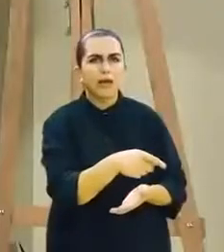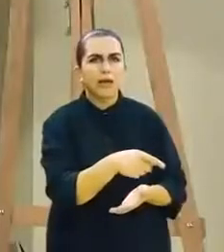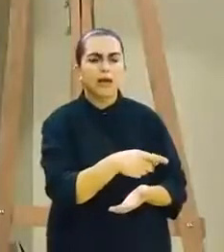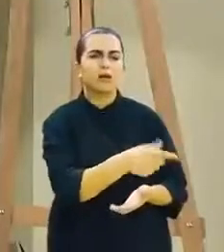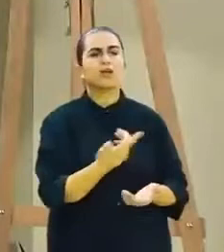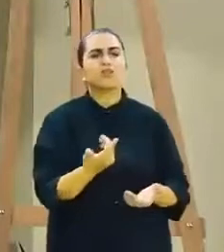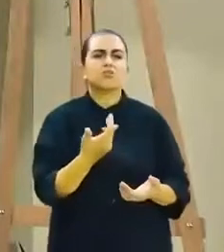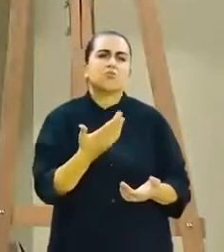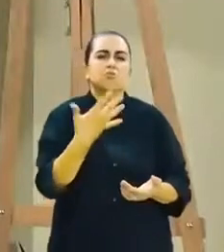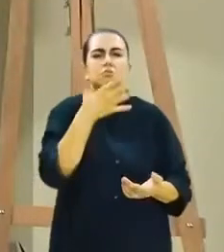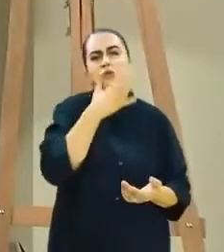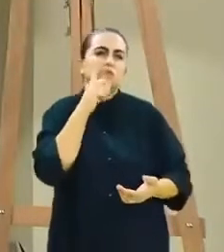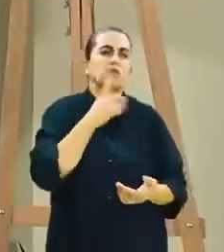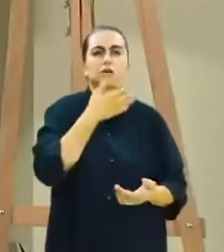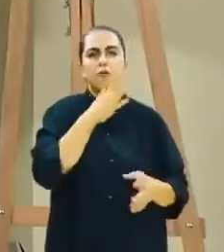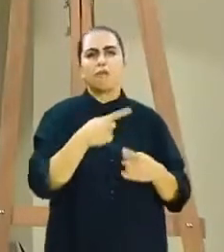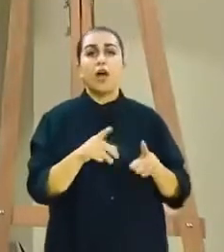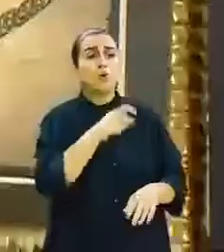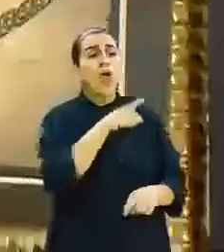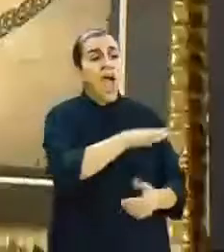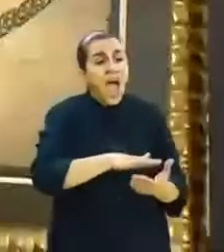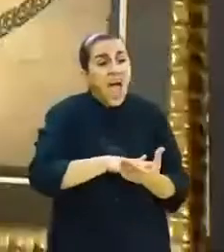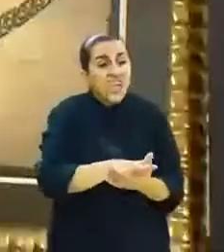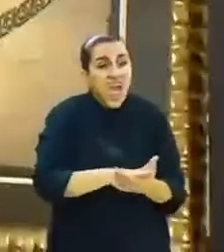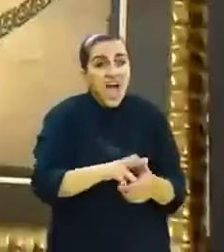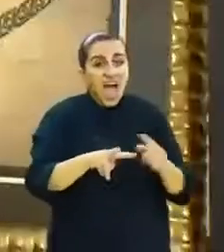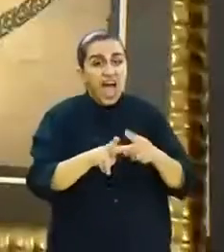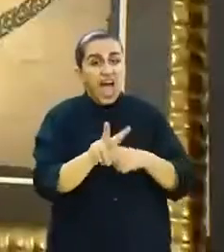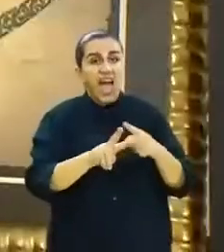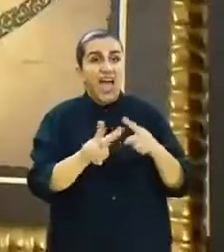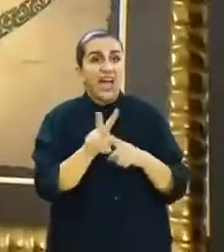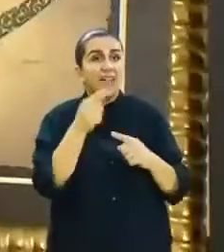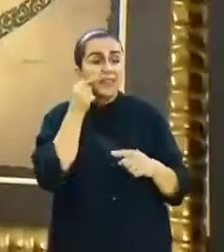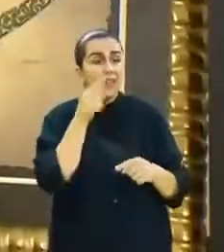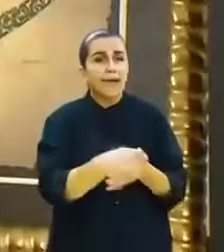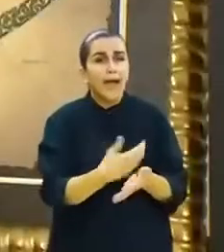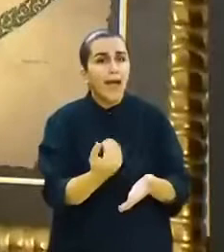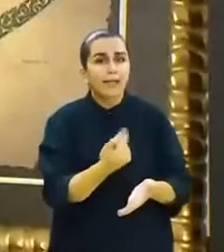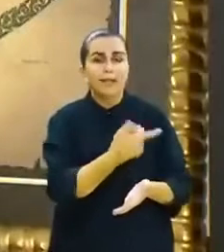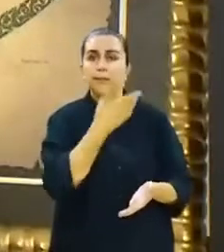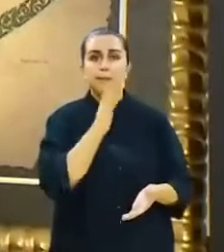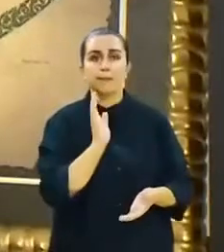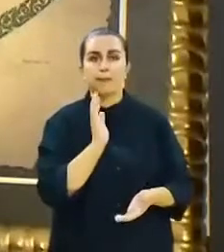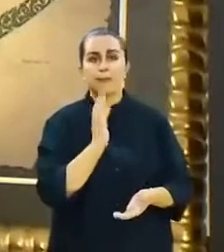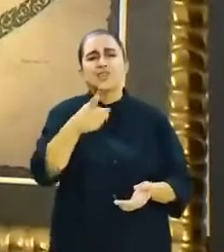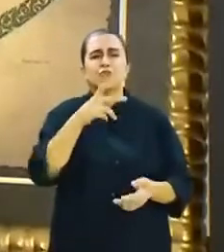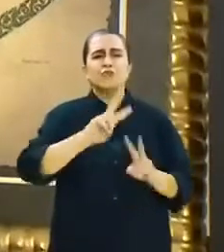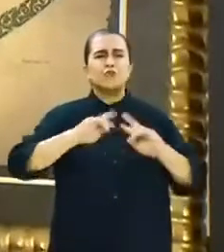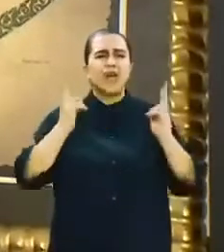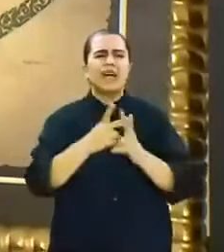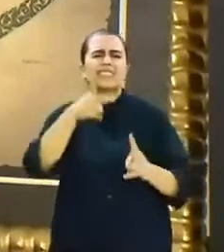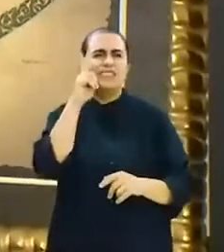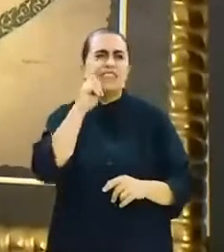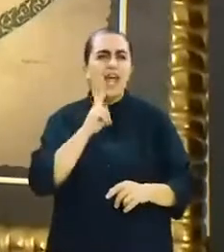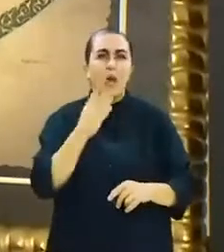iki ayağı ne kadar aldın diye sorunca işler orada kesiliyor ki dünyanın en zengin insanı olsaydın iki ayağın olmasaydı